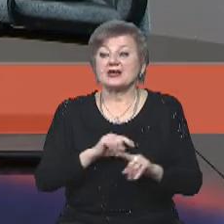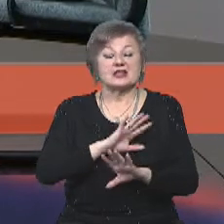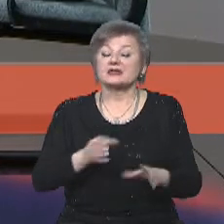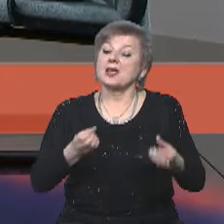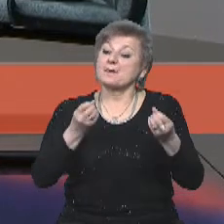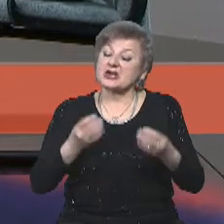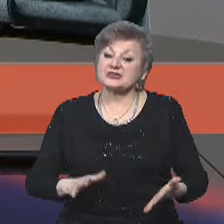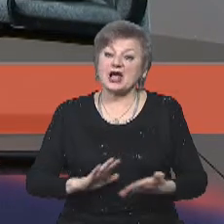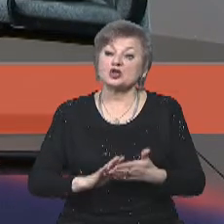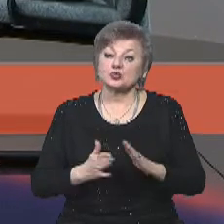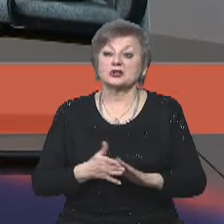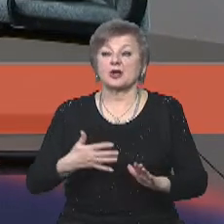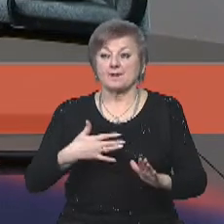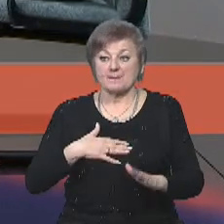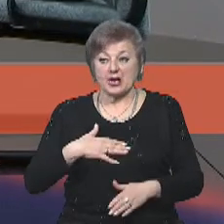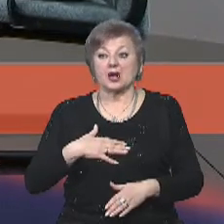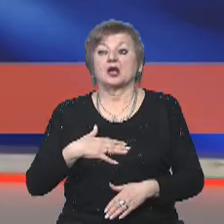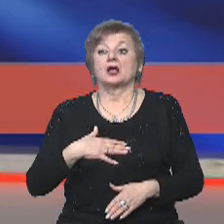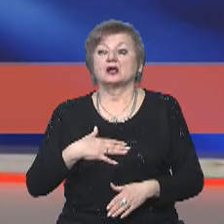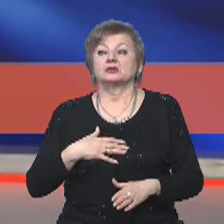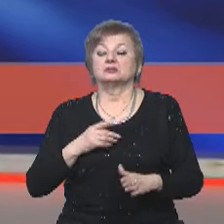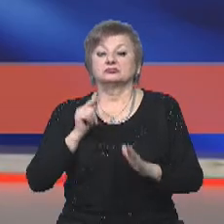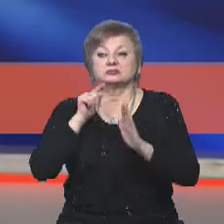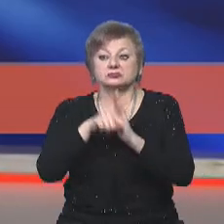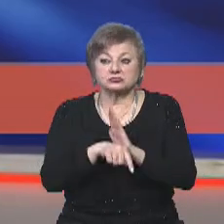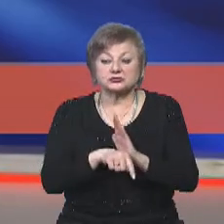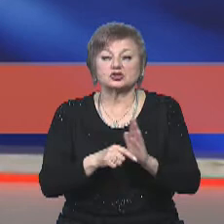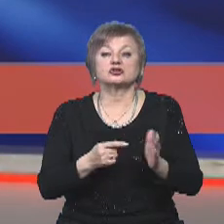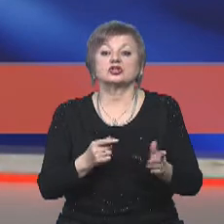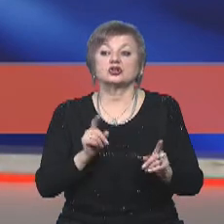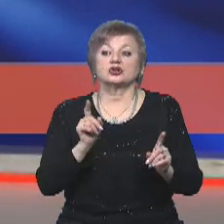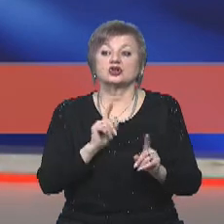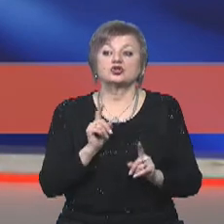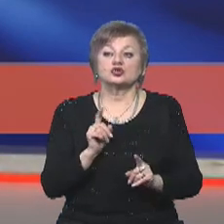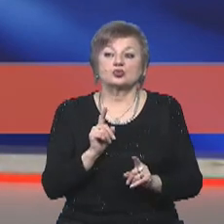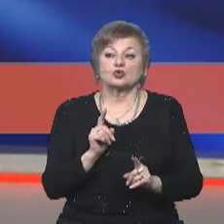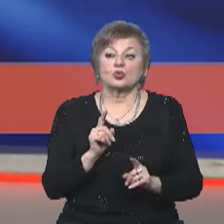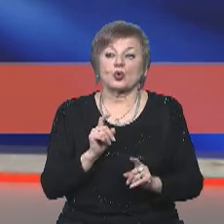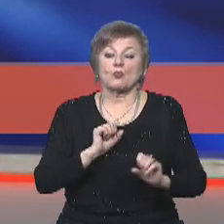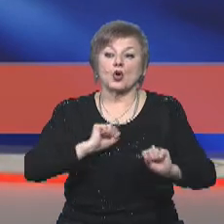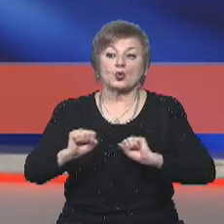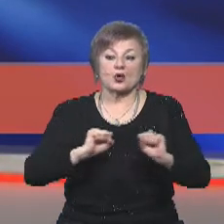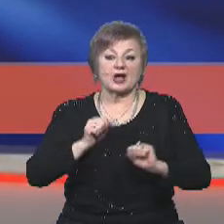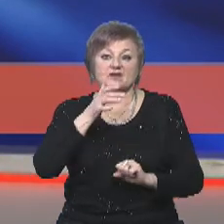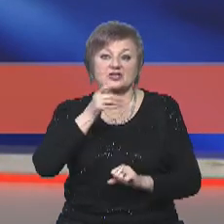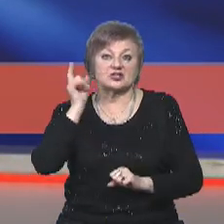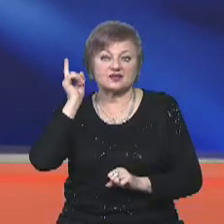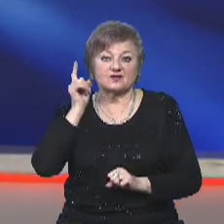непростая ситуация. Мы зашли в этот клинч благодаря тому, что правительство в свое